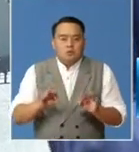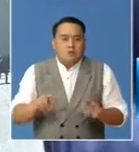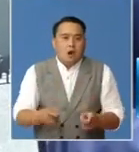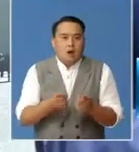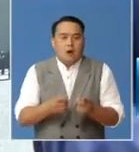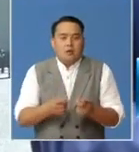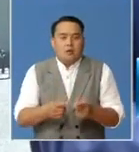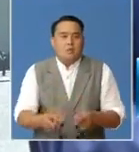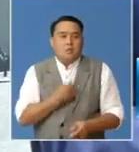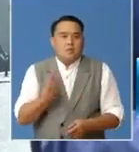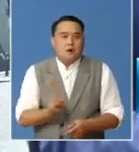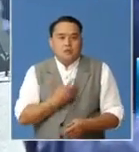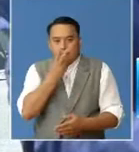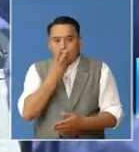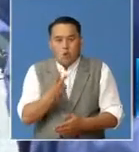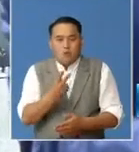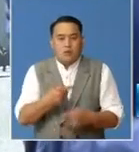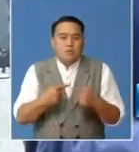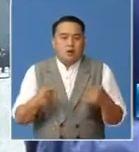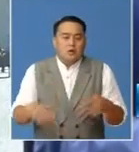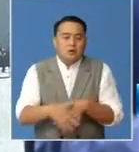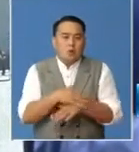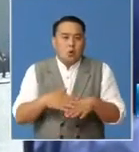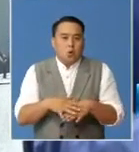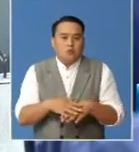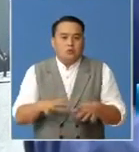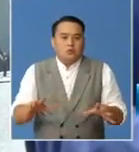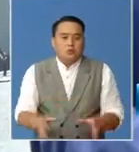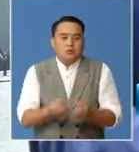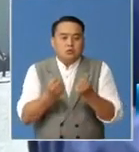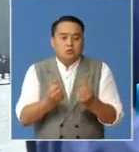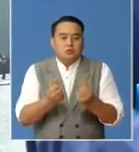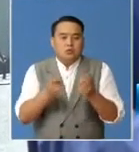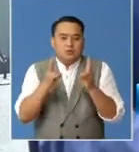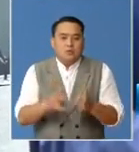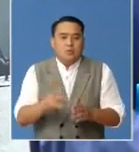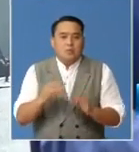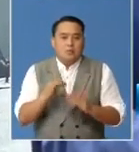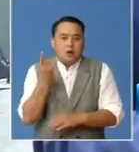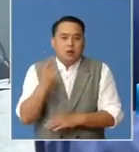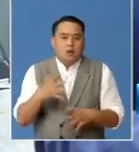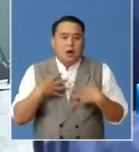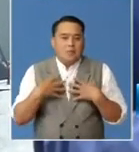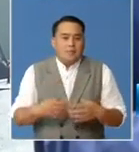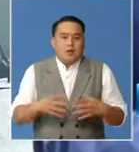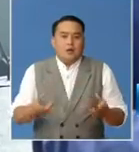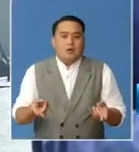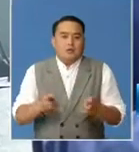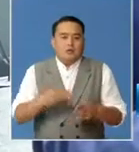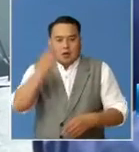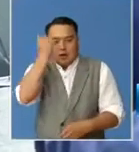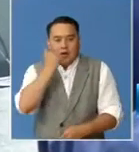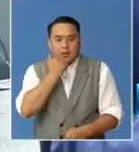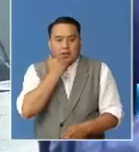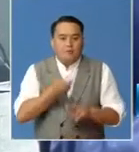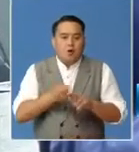жағдайда кәсіби шеберліктеріңізді көрсетіп, басқа тұрғындардың зардап шегуіне жол бермей, баланы да отбасында аман алып қалғандарыңызға рахмет.